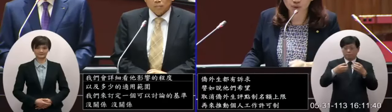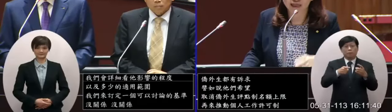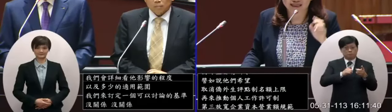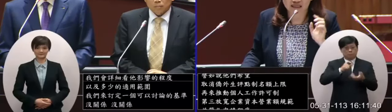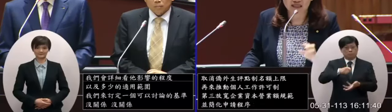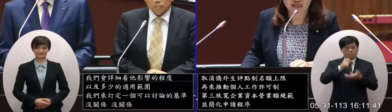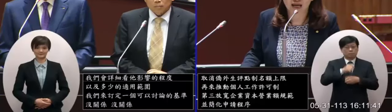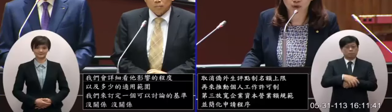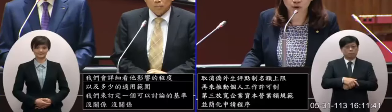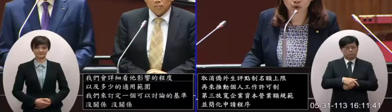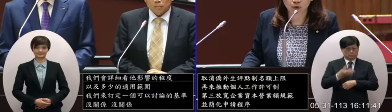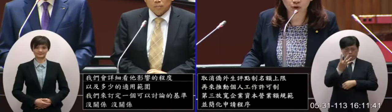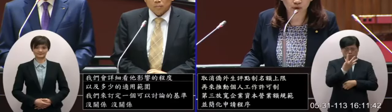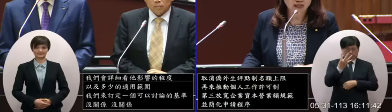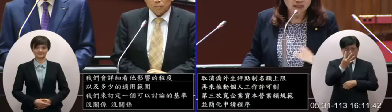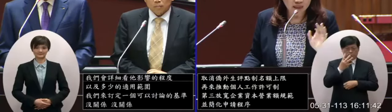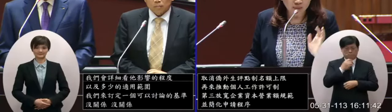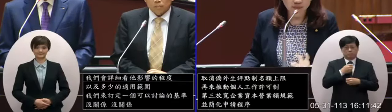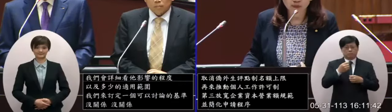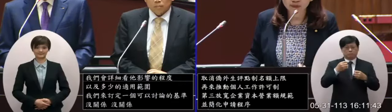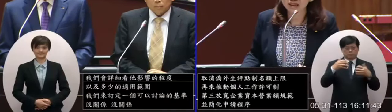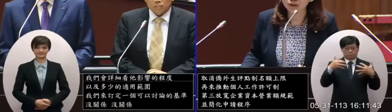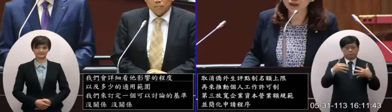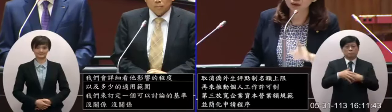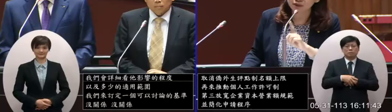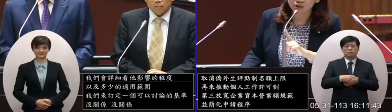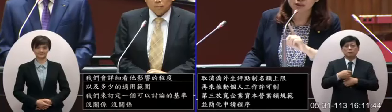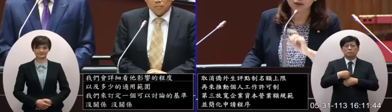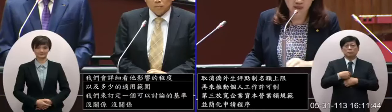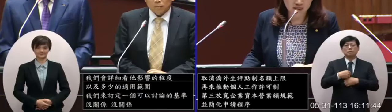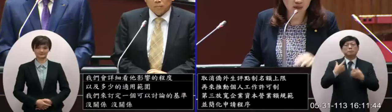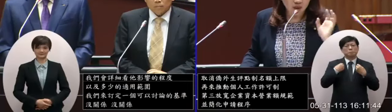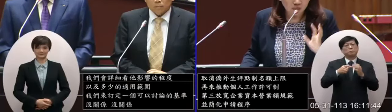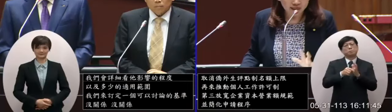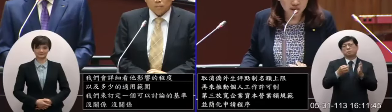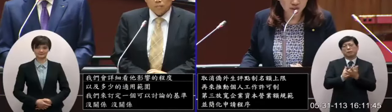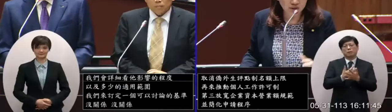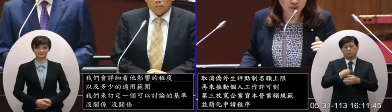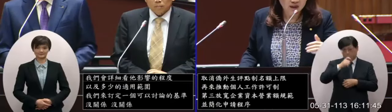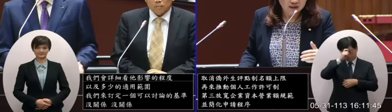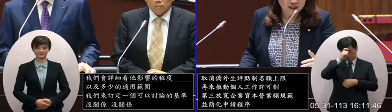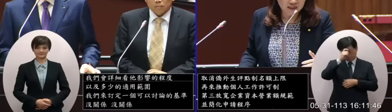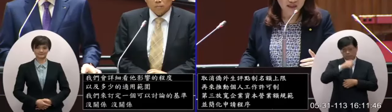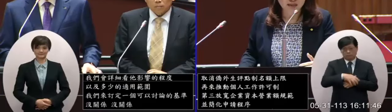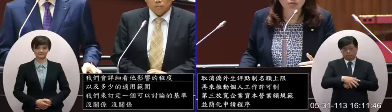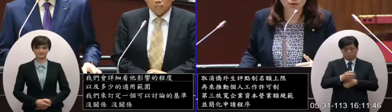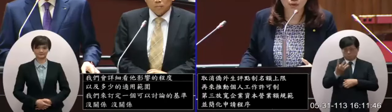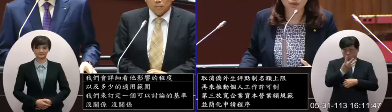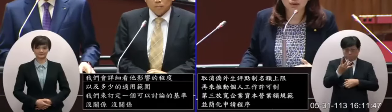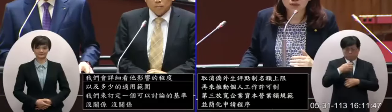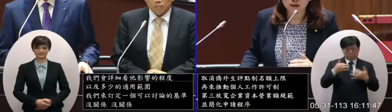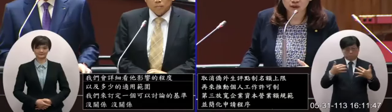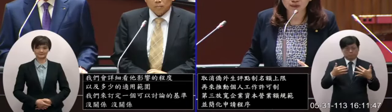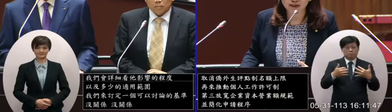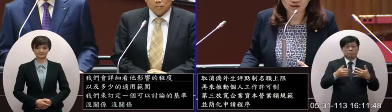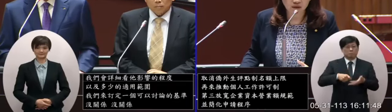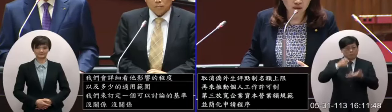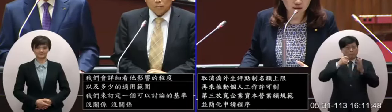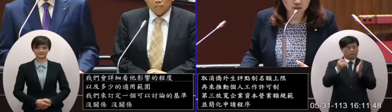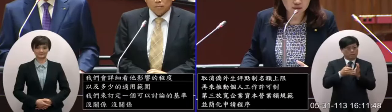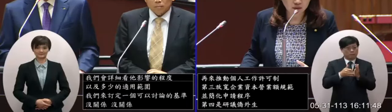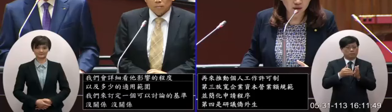提出来的四大诉求。那我们也希望，因为时间的关系，我也希望说这四大诉求提出